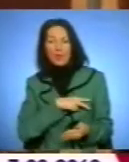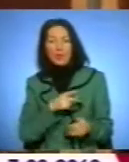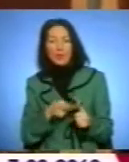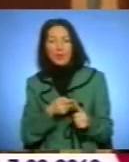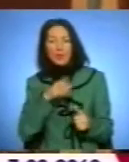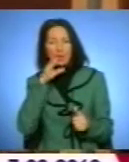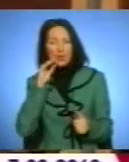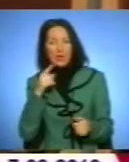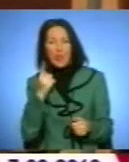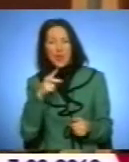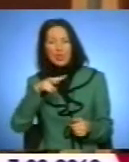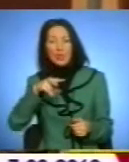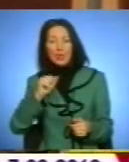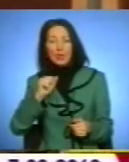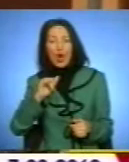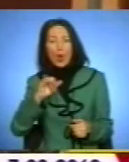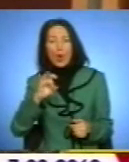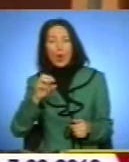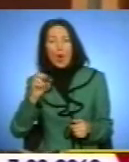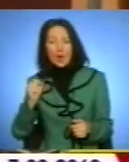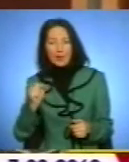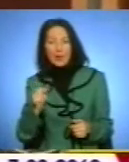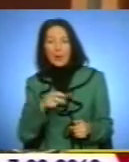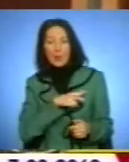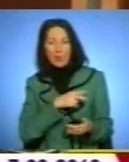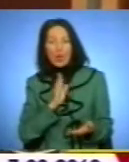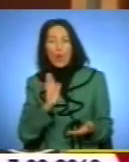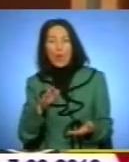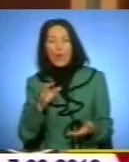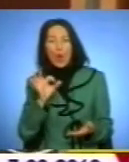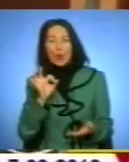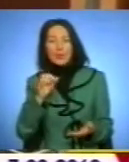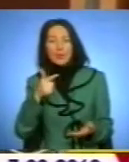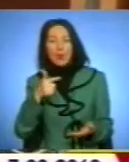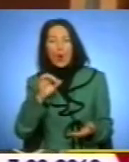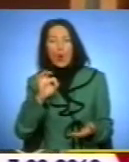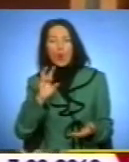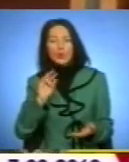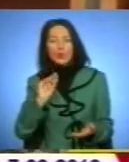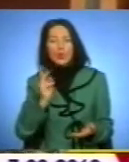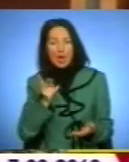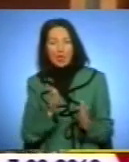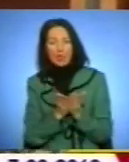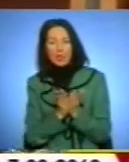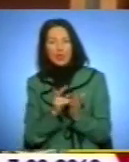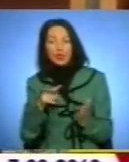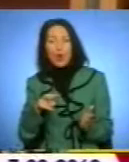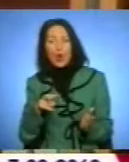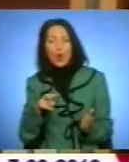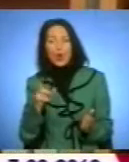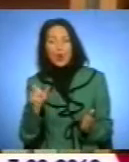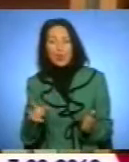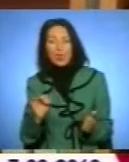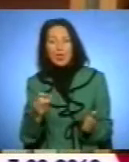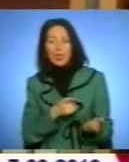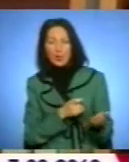став Олесь Гончар за роман «Людина і зброя». А лауреатом 2013 року – поет Леонід Горлич за